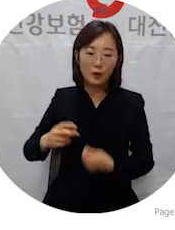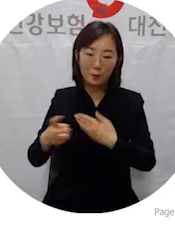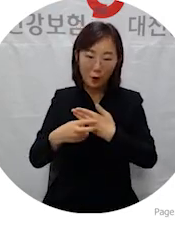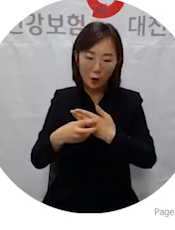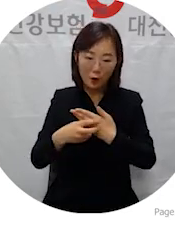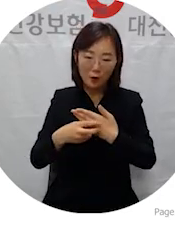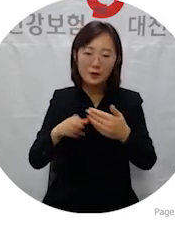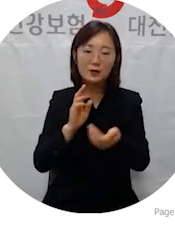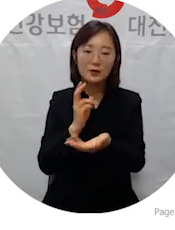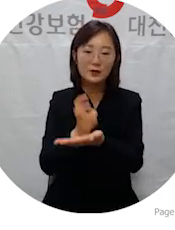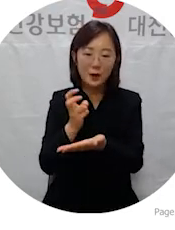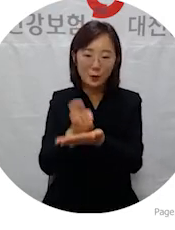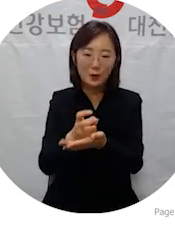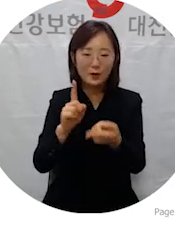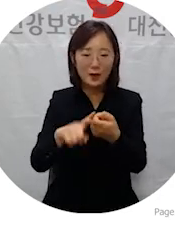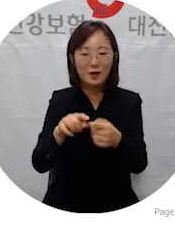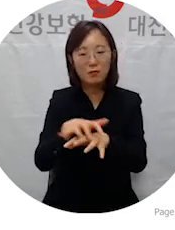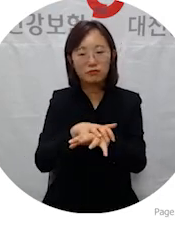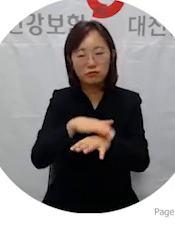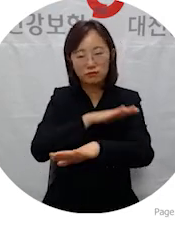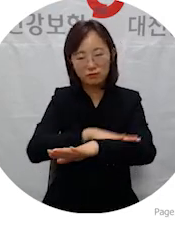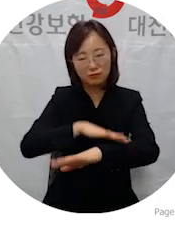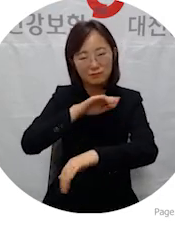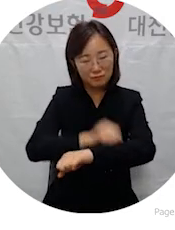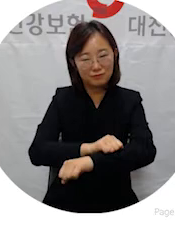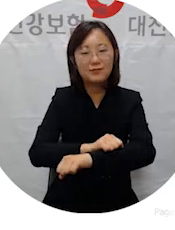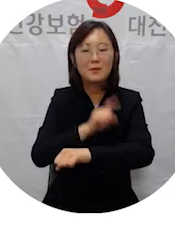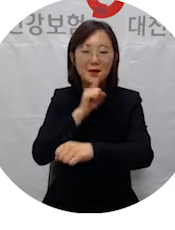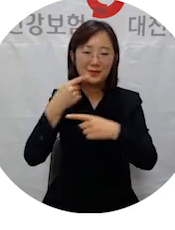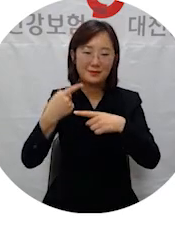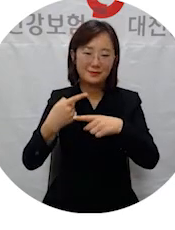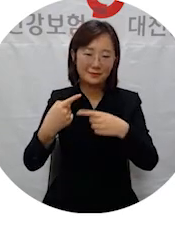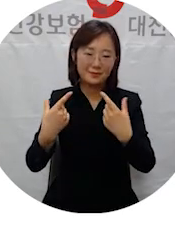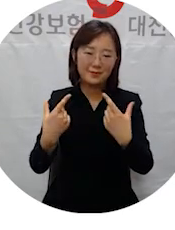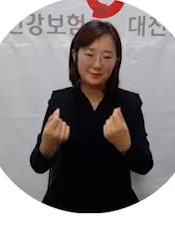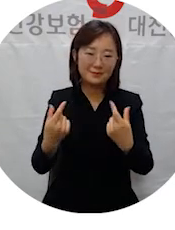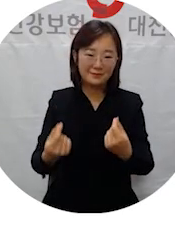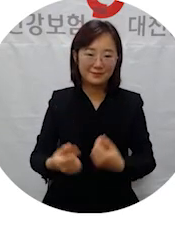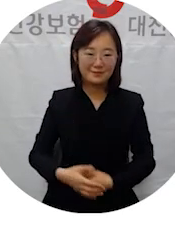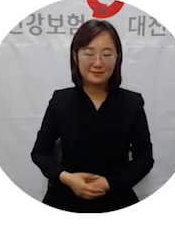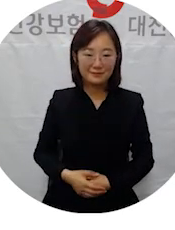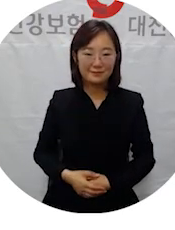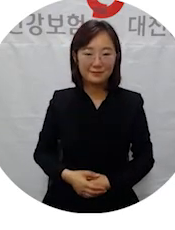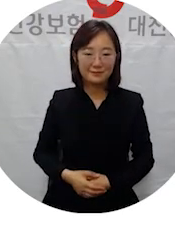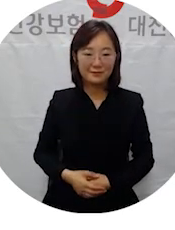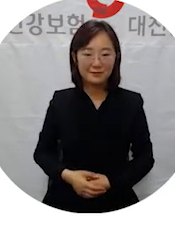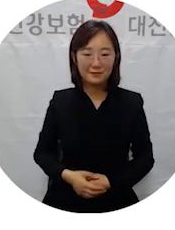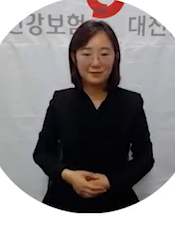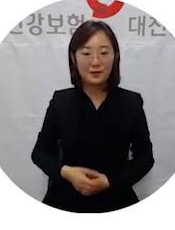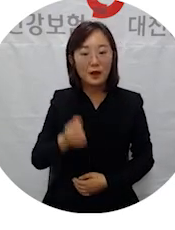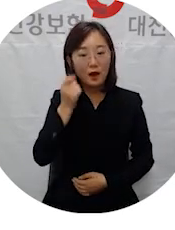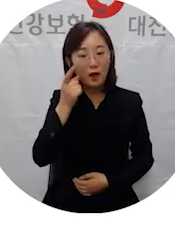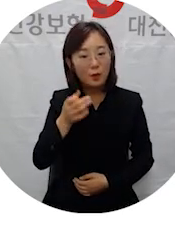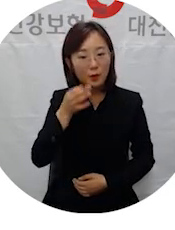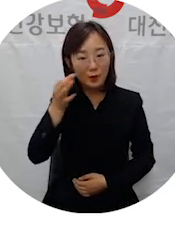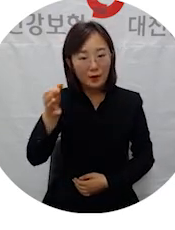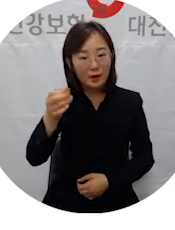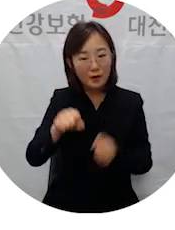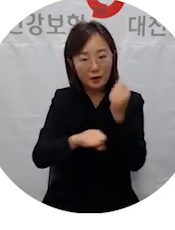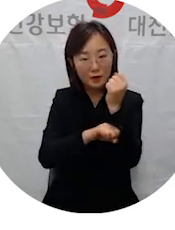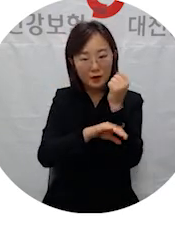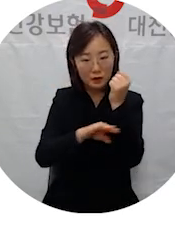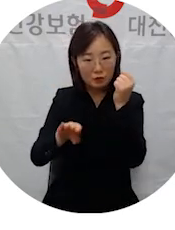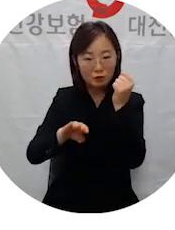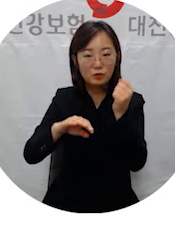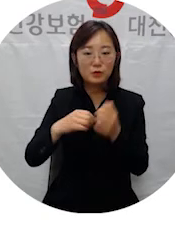등이 잘 갖추어져 있다는 것을 의미합니다. 보험료 납부 수준은 상위 수준이 하위 수준에